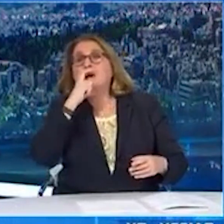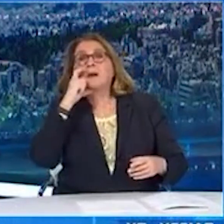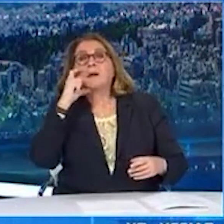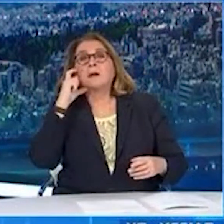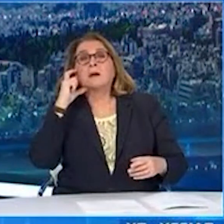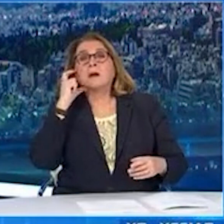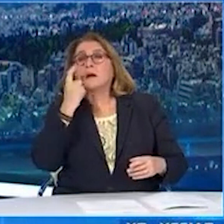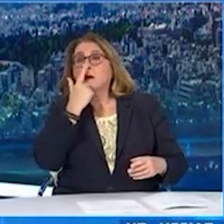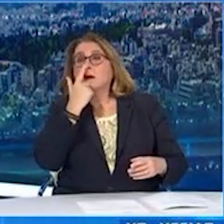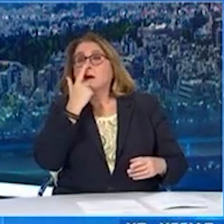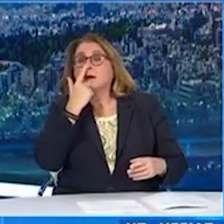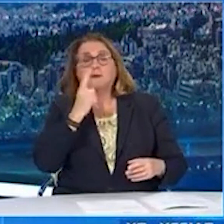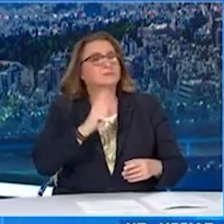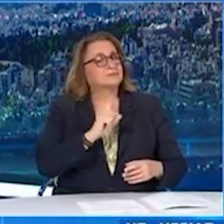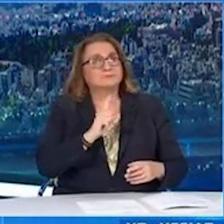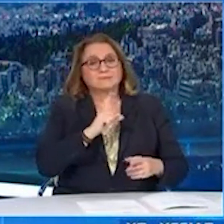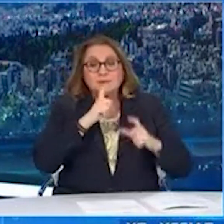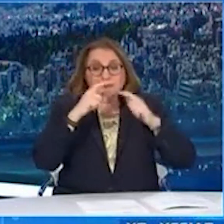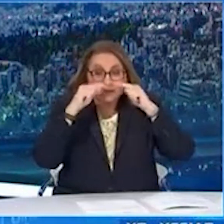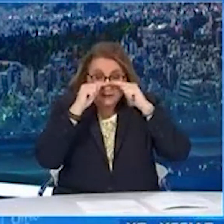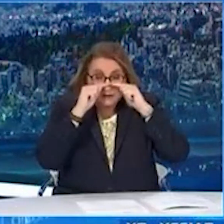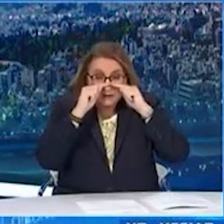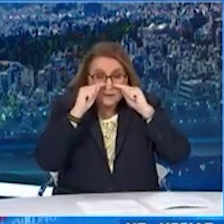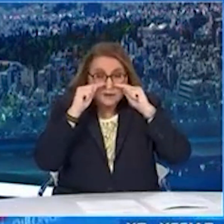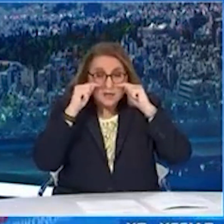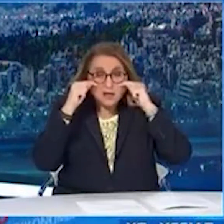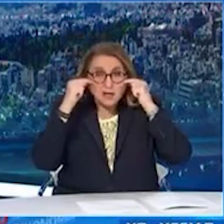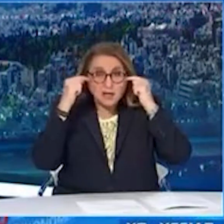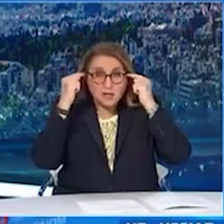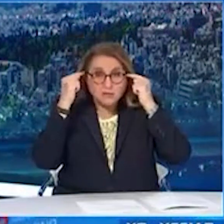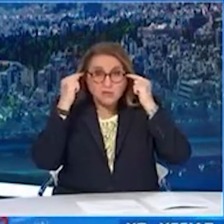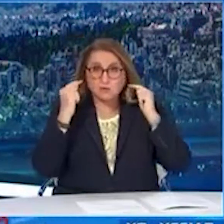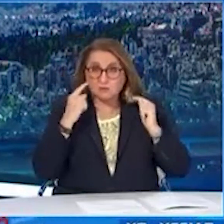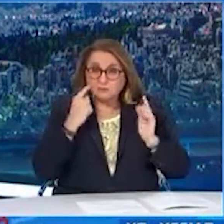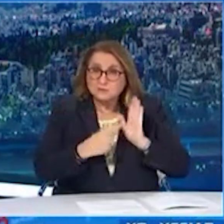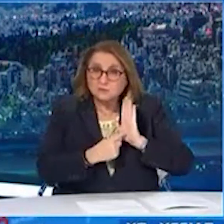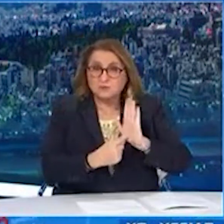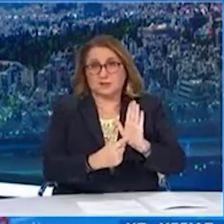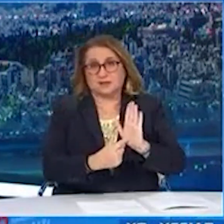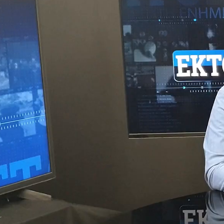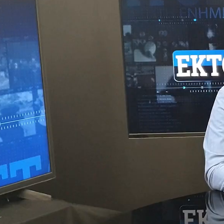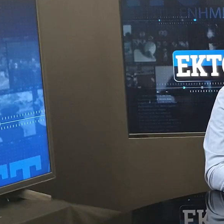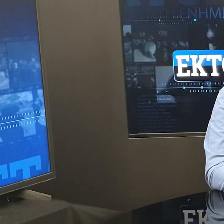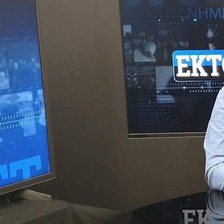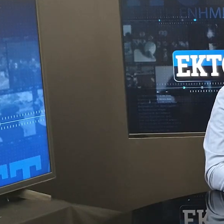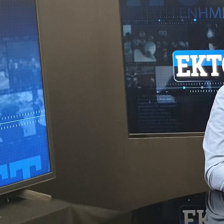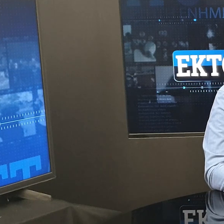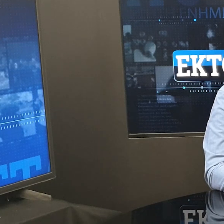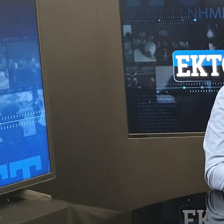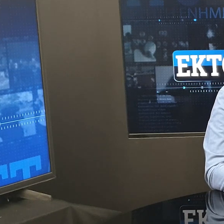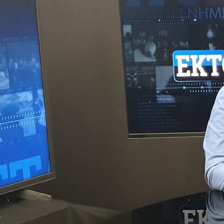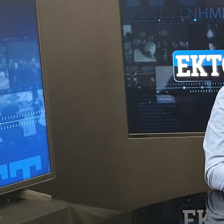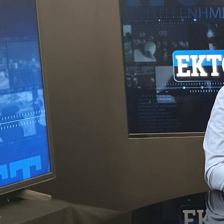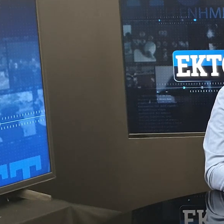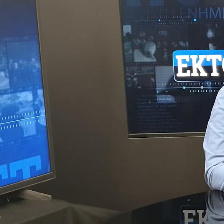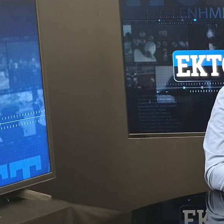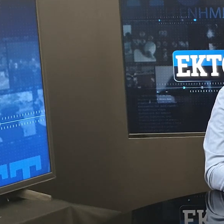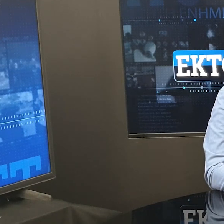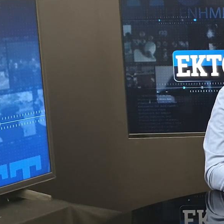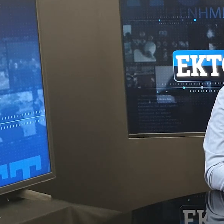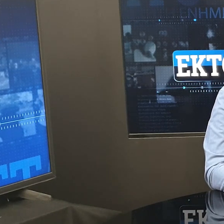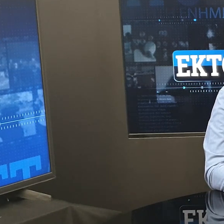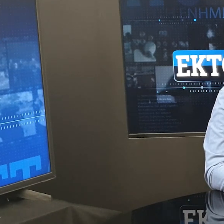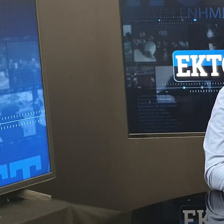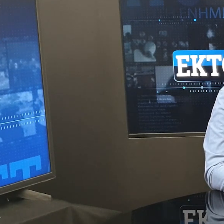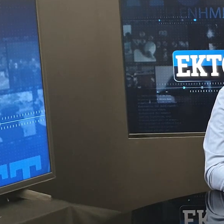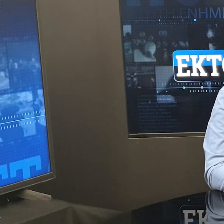συγχωρείτε, παραβίασα τον κανόνα. Αλλά οι κανόνες δεν είναι εδώ για να μας δεσμεύουν, είναι για να είμαστε περισσότερο ελεύθεροι. Εσύ, Μινά, έχεις πάει για καφέ με τους φίλους σου